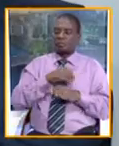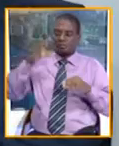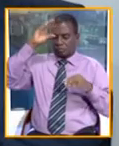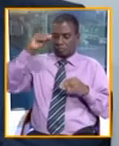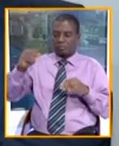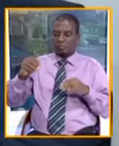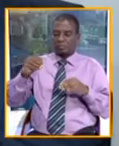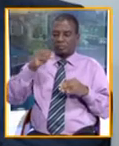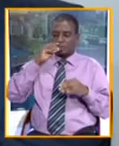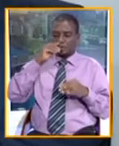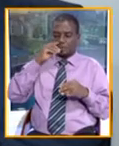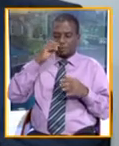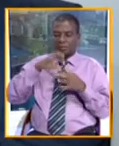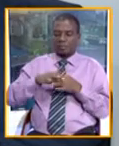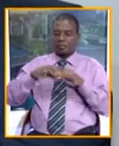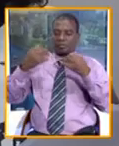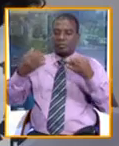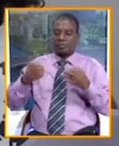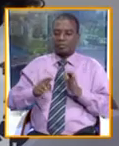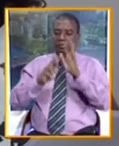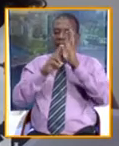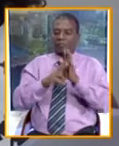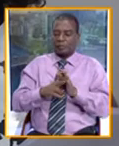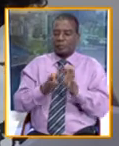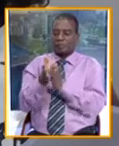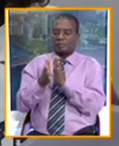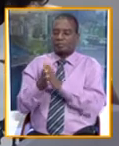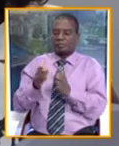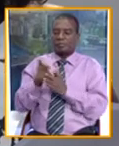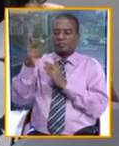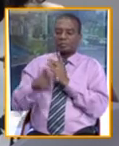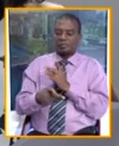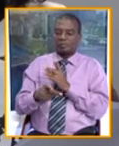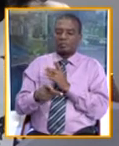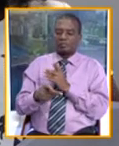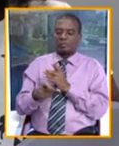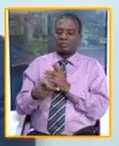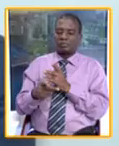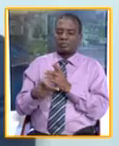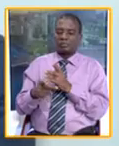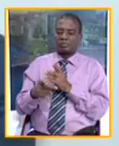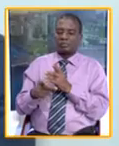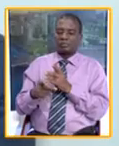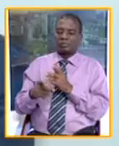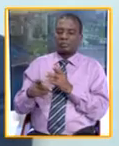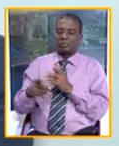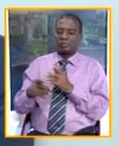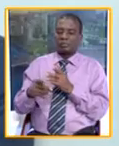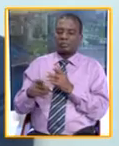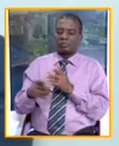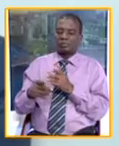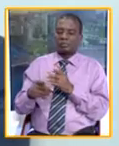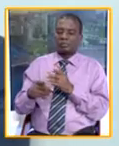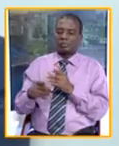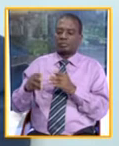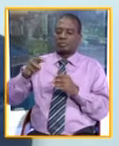médias, l'Office du service civique national présente l'intérêt et l'enjeu de son projet baptisé Girl Power. Mamadou Touré, directeur général de